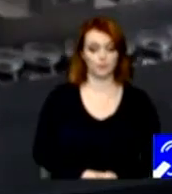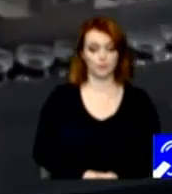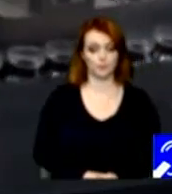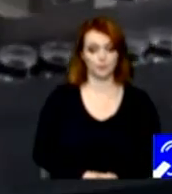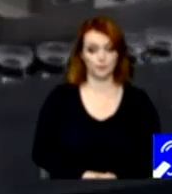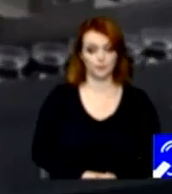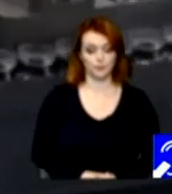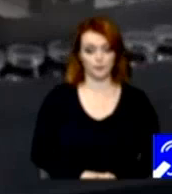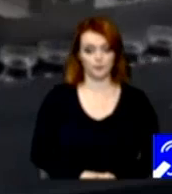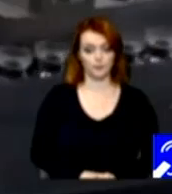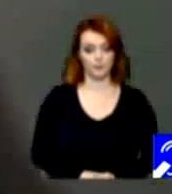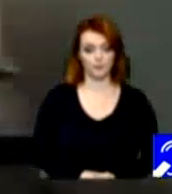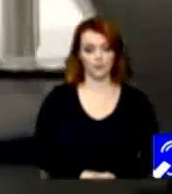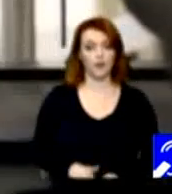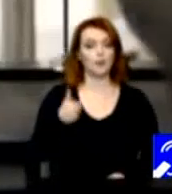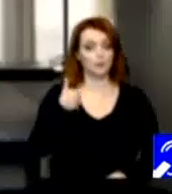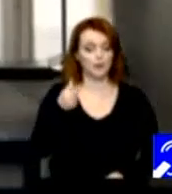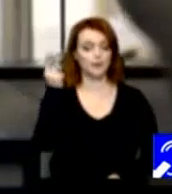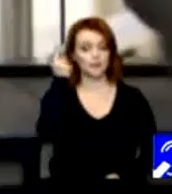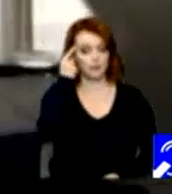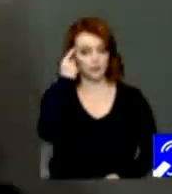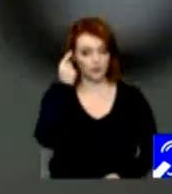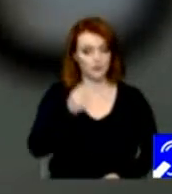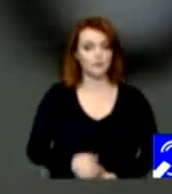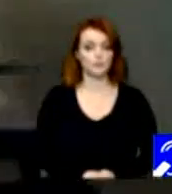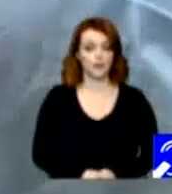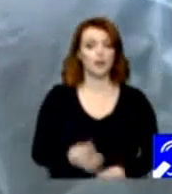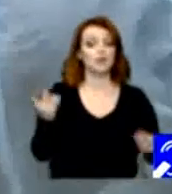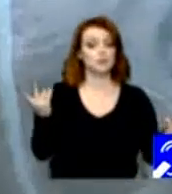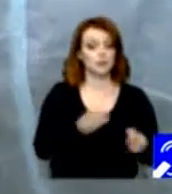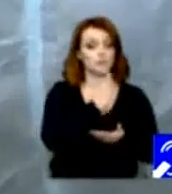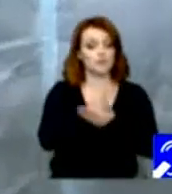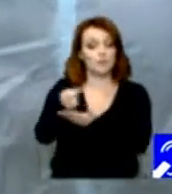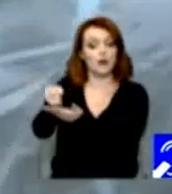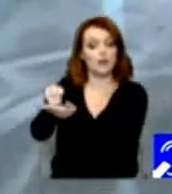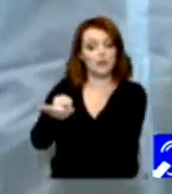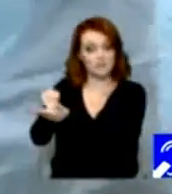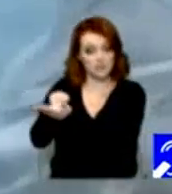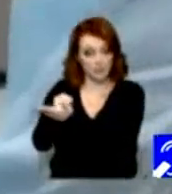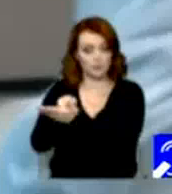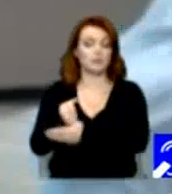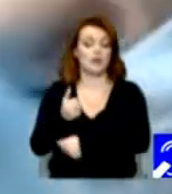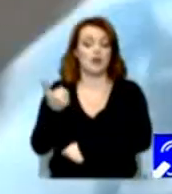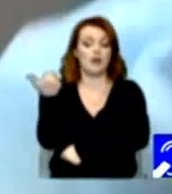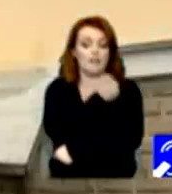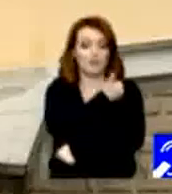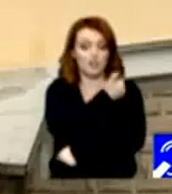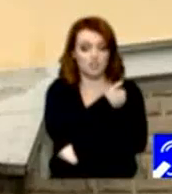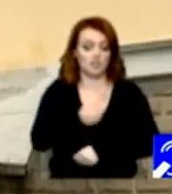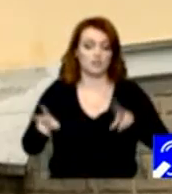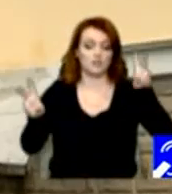pfai nedefinită înseamnă că trebuie să avem rezerve suficiente de fac și în pace mâine